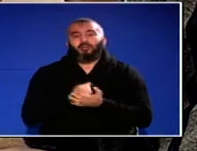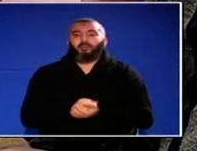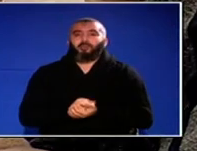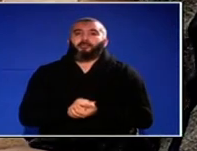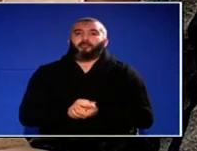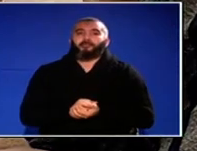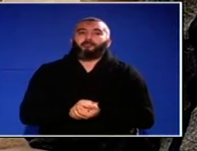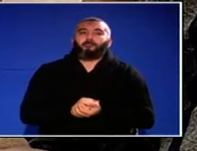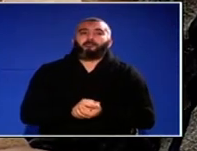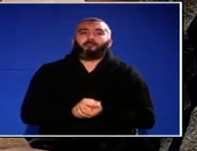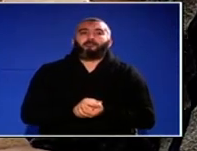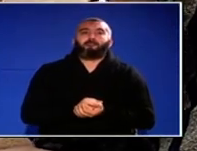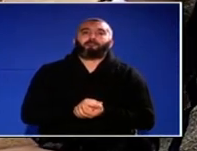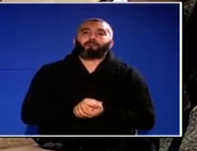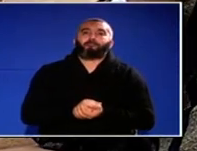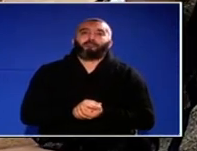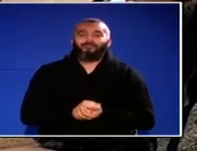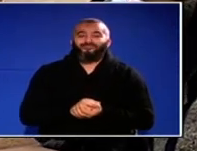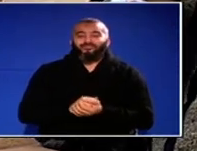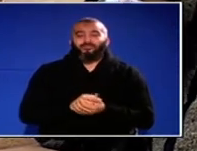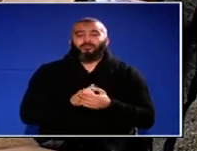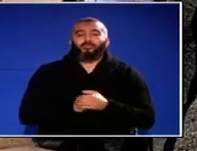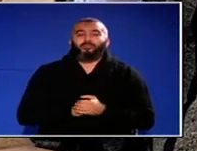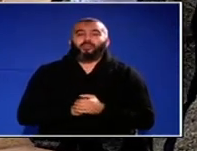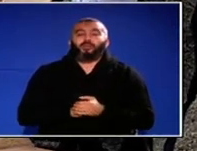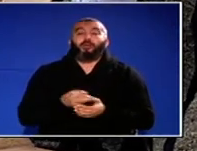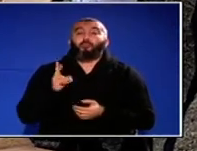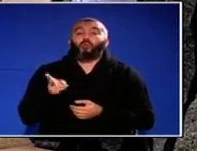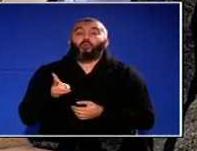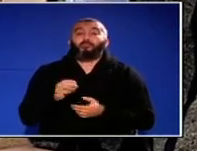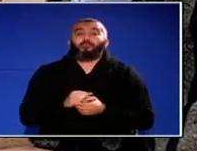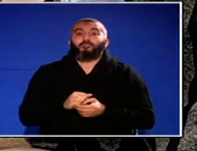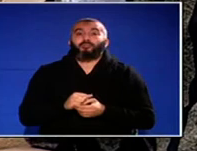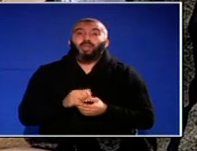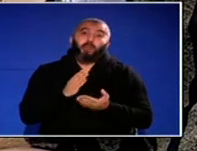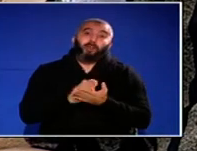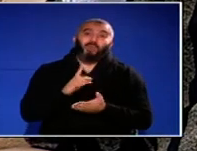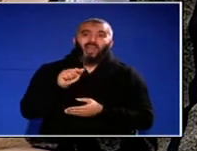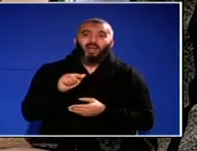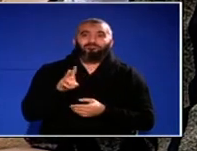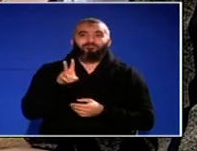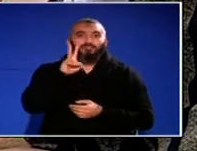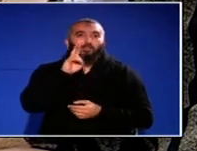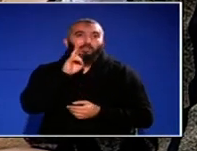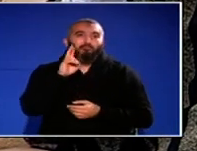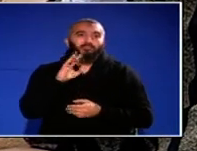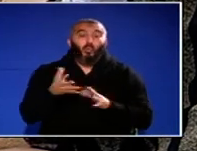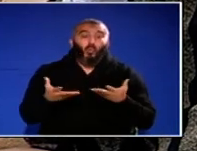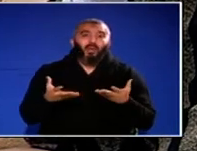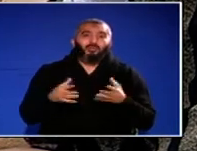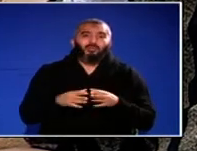الولد هاني جاي، ولاد الولد هاني جاي سيدي احمد، لان المشكله الان احنا عندنا في المشكله هو